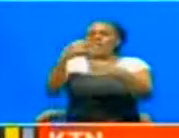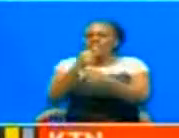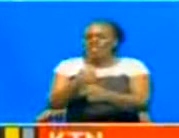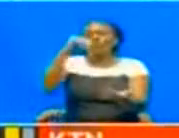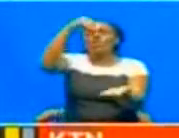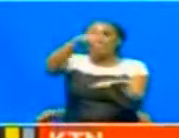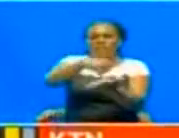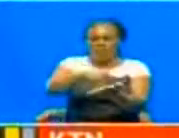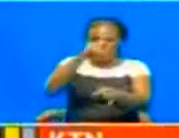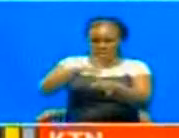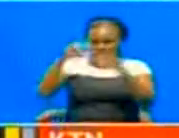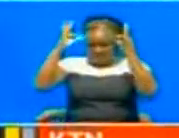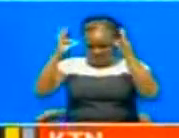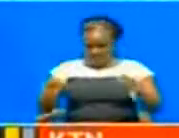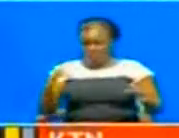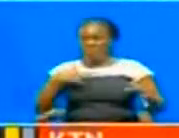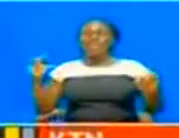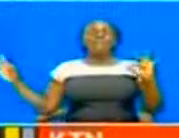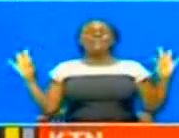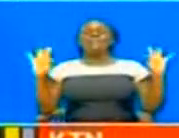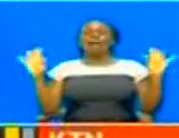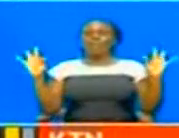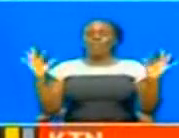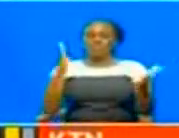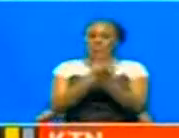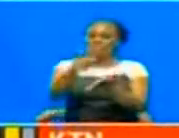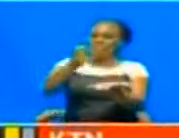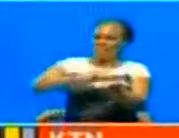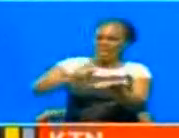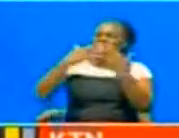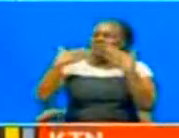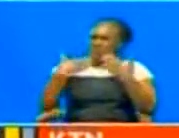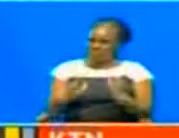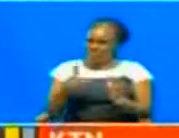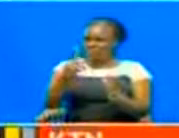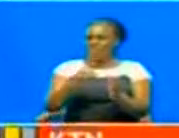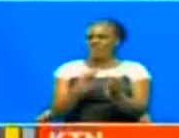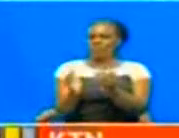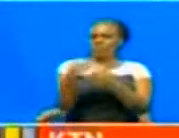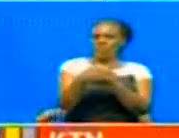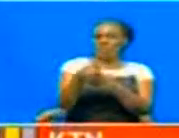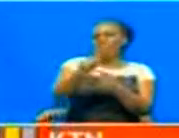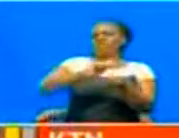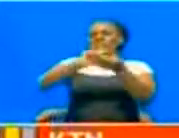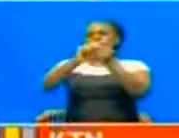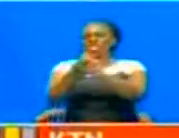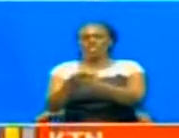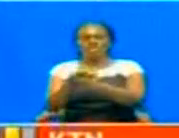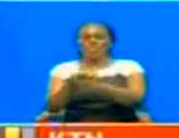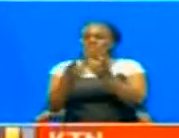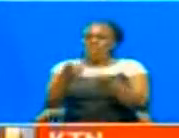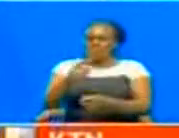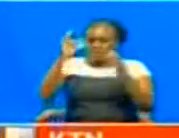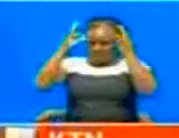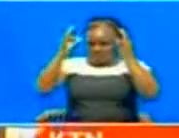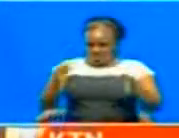involved. Even I'm surprised they have signed that report. They turn round the people and become chameleons. Kaimenyi ametoa